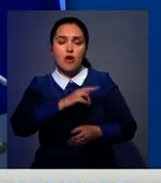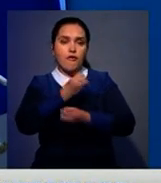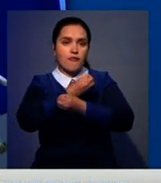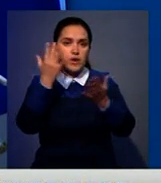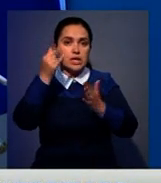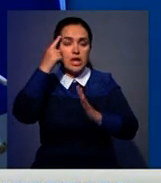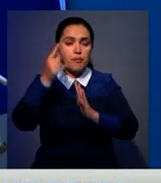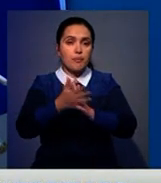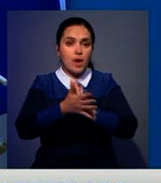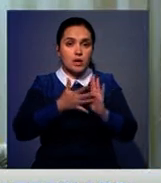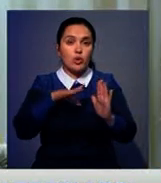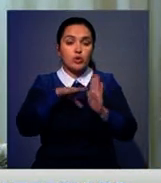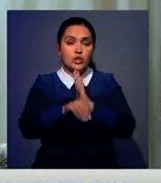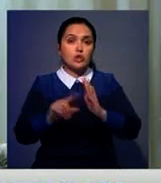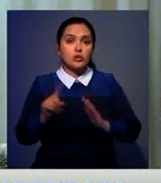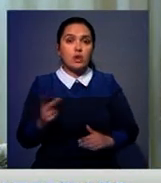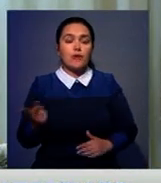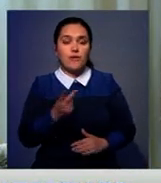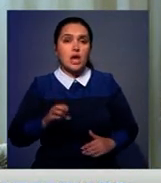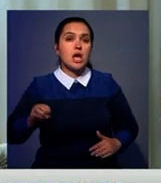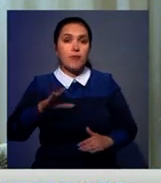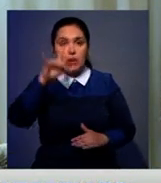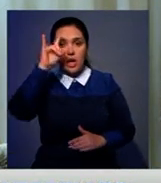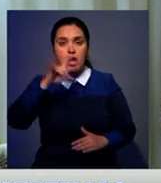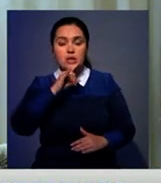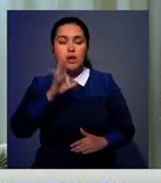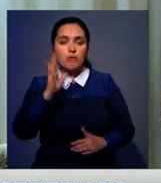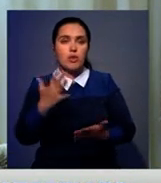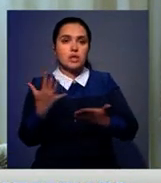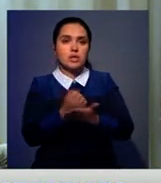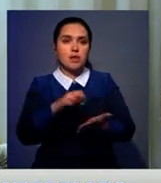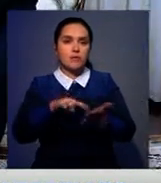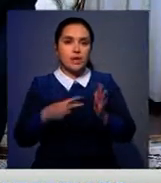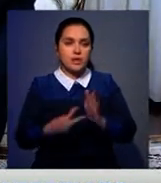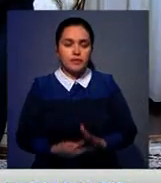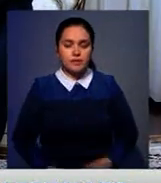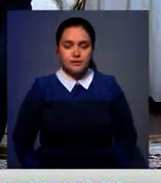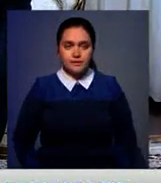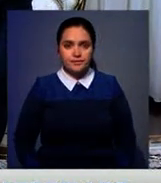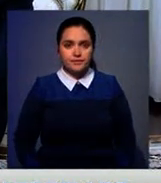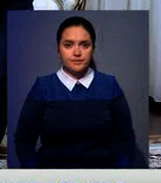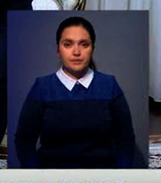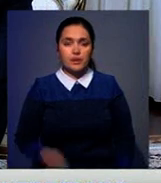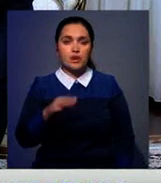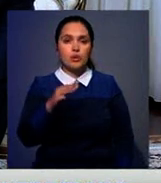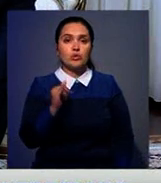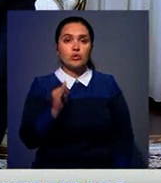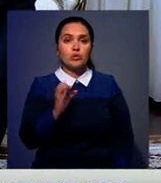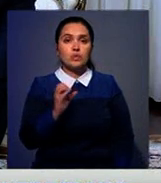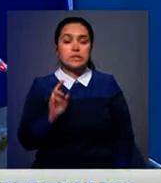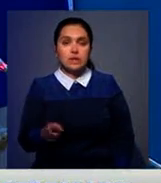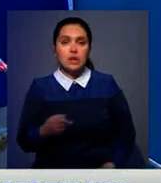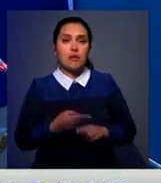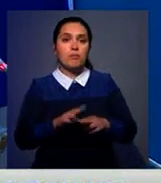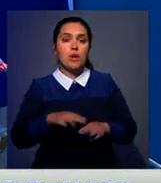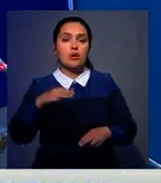и понятное, учитывая, что обе стороны будут настроены достигать цели. Дональд Туск, в свою очередь, выразил